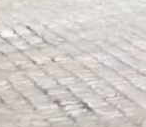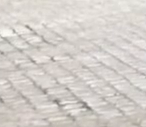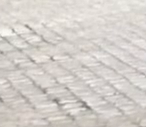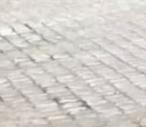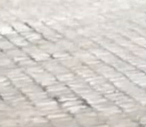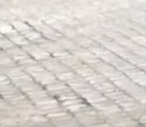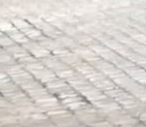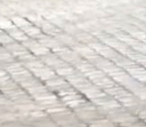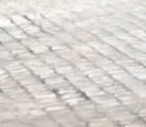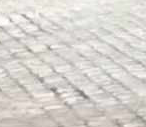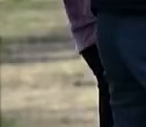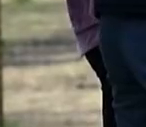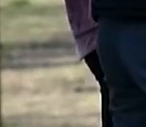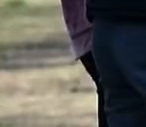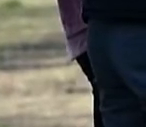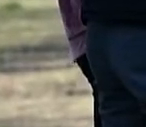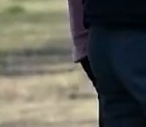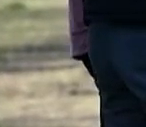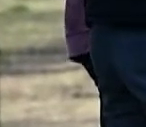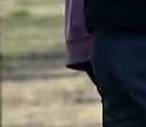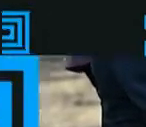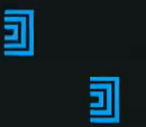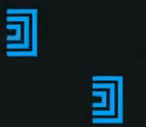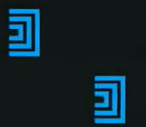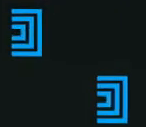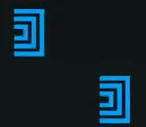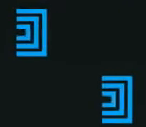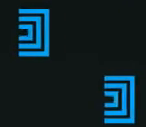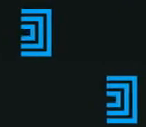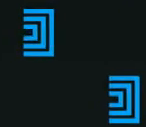נחליף בכיסאות אולי ניתן